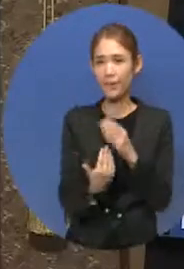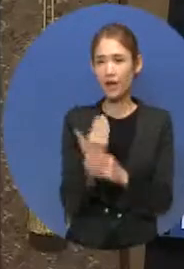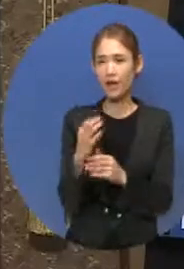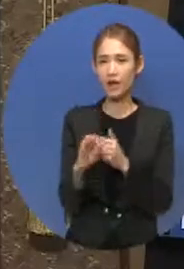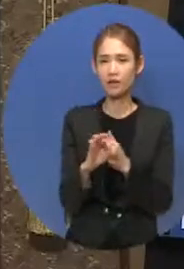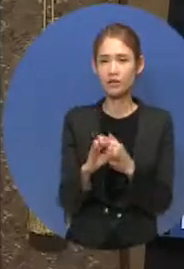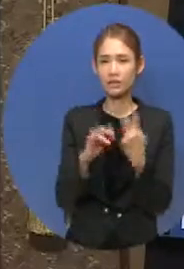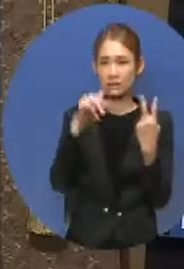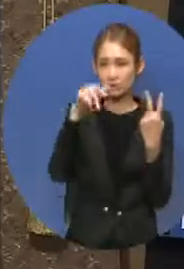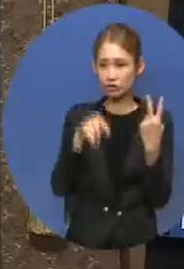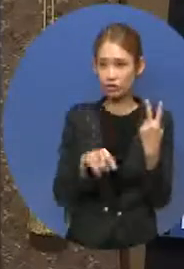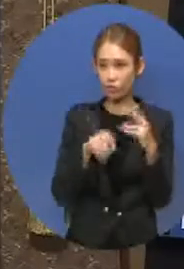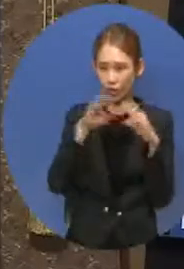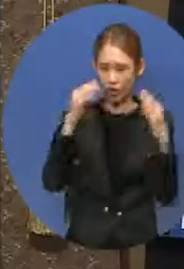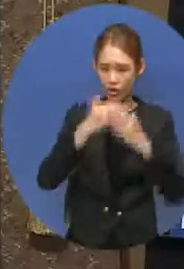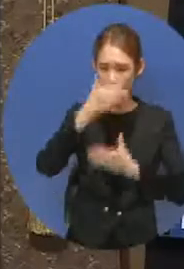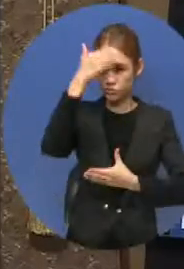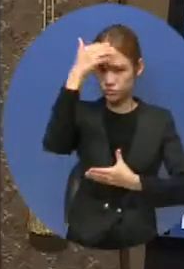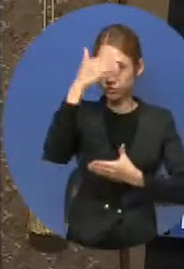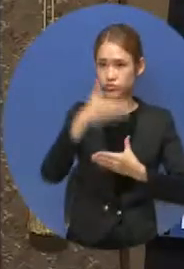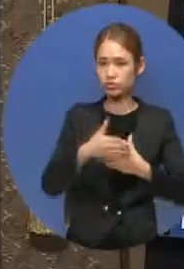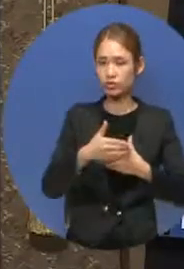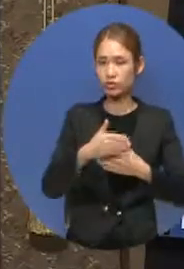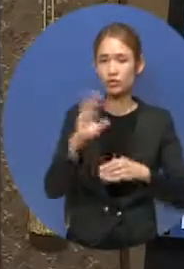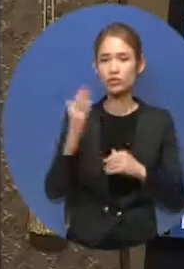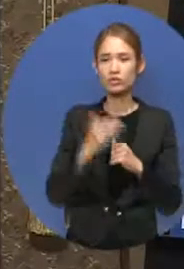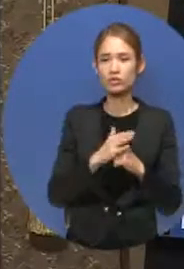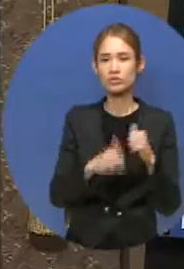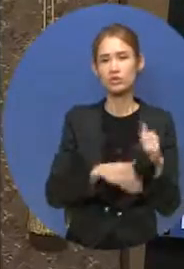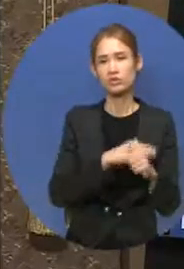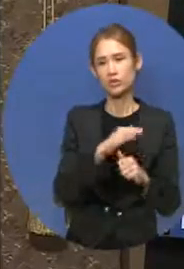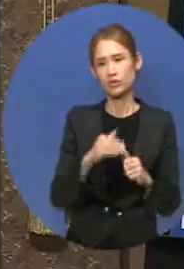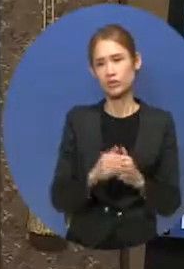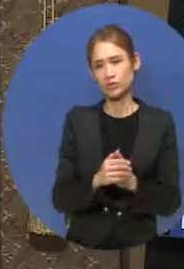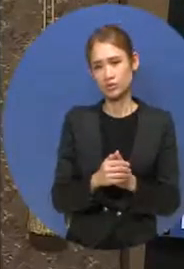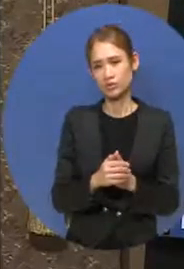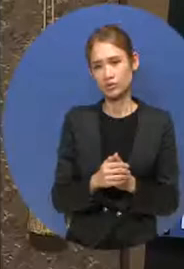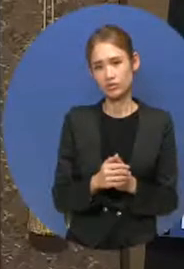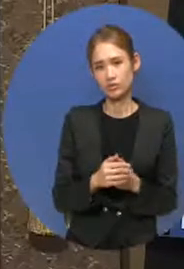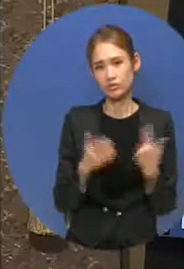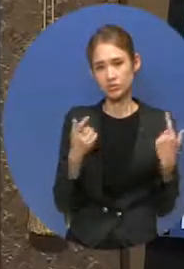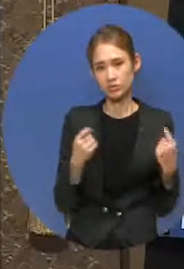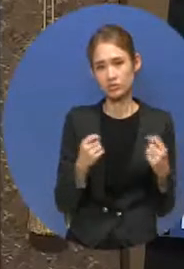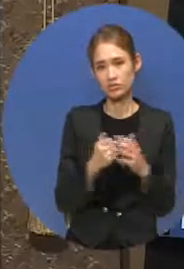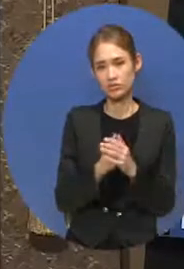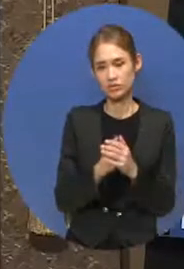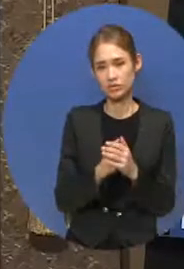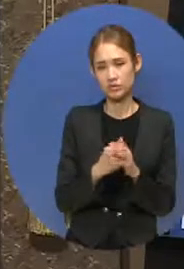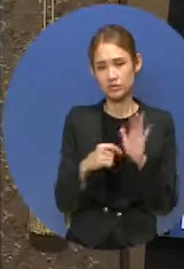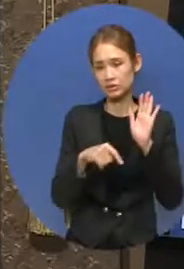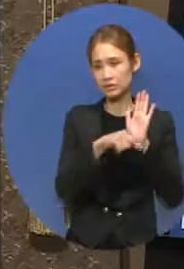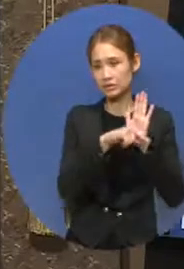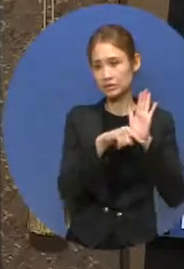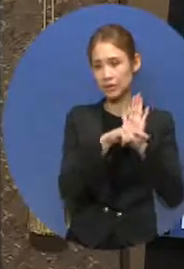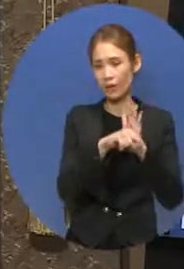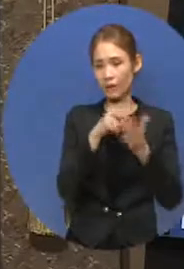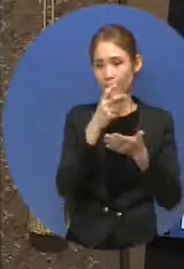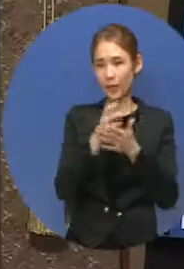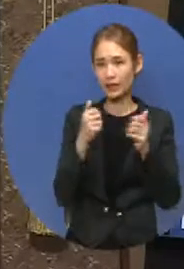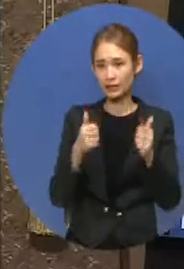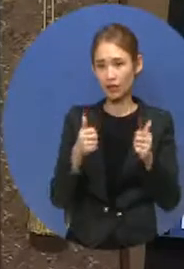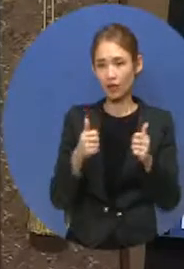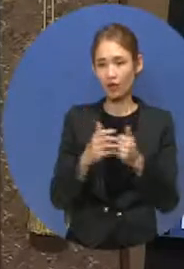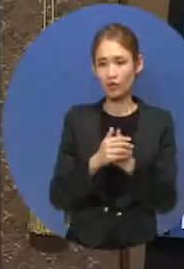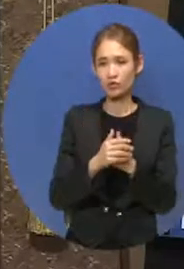그 2주간을 완전히 문을 닫아야 되는 그런 상황이었었잖아요. 예. 그래서 그분들이 음성 판정 나오기까지 이틀